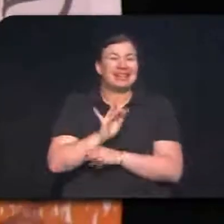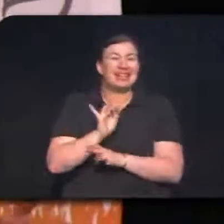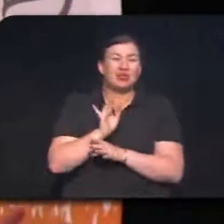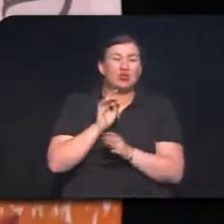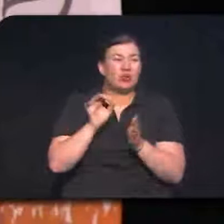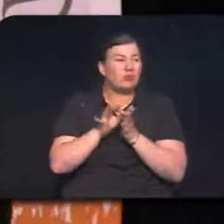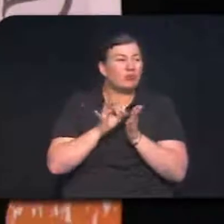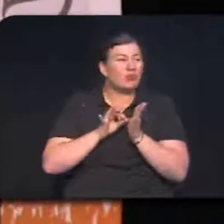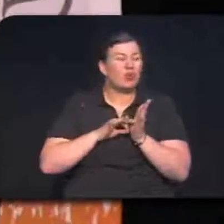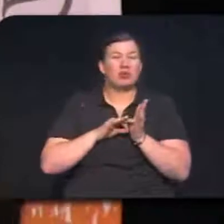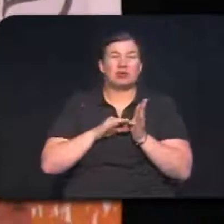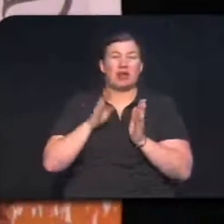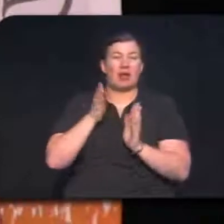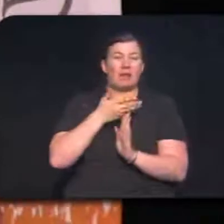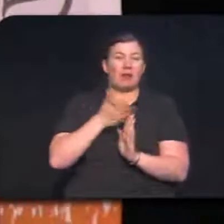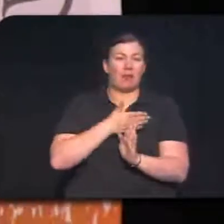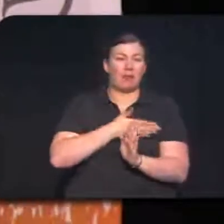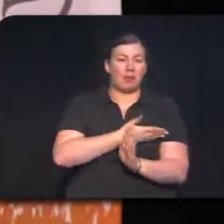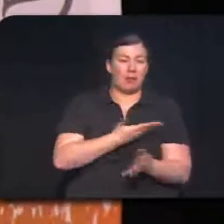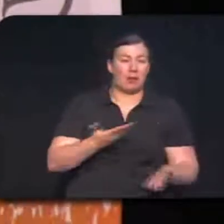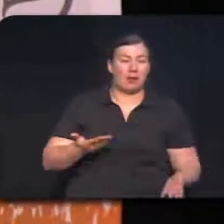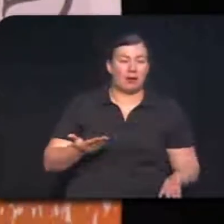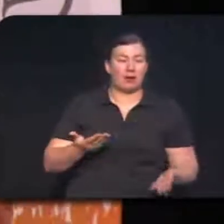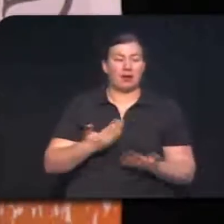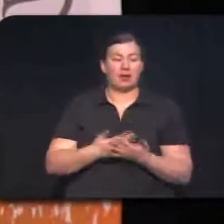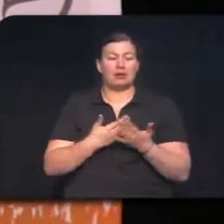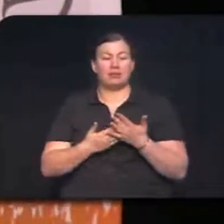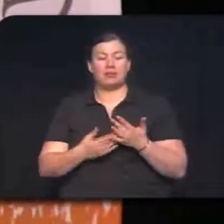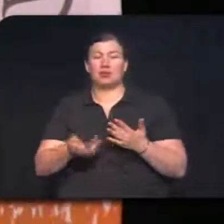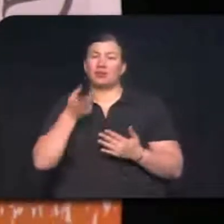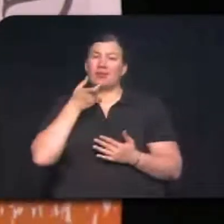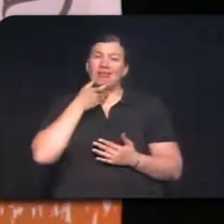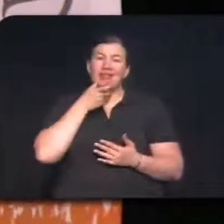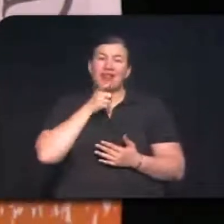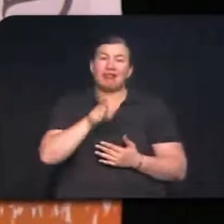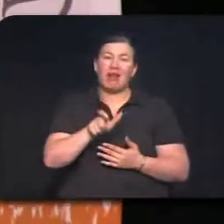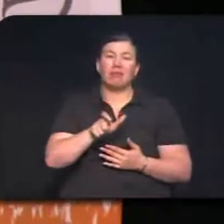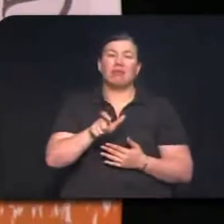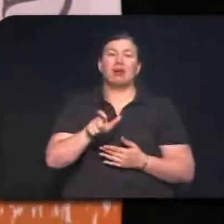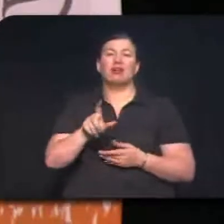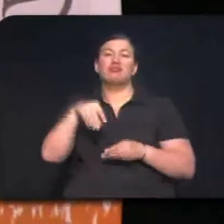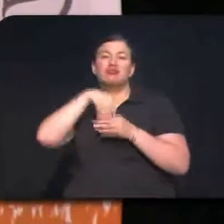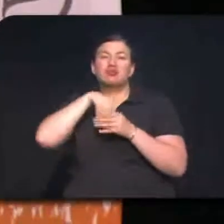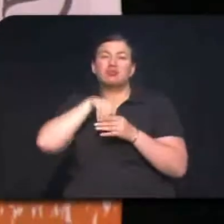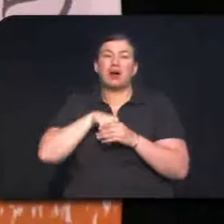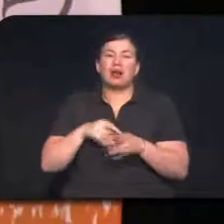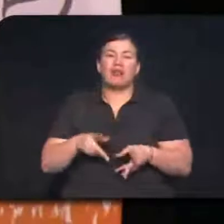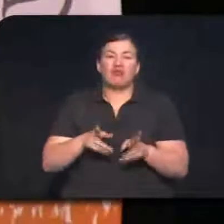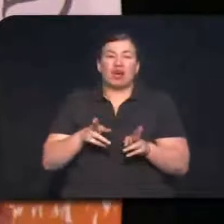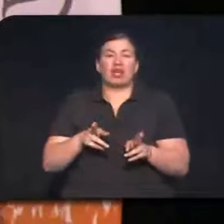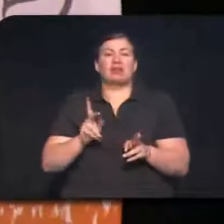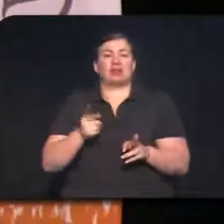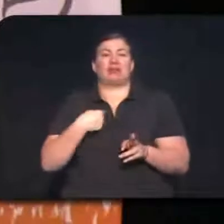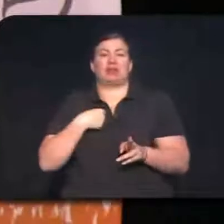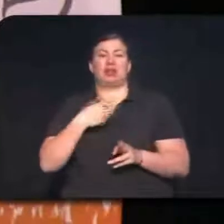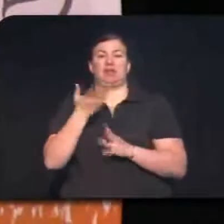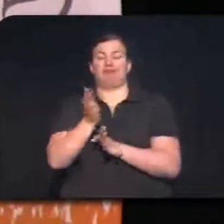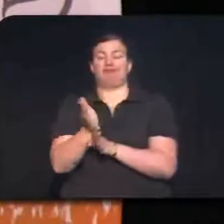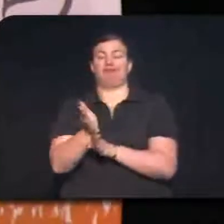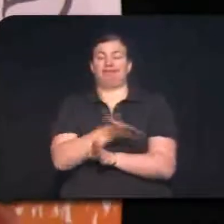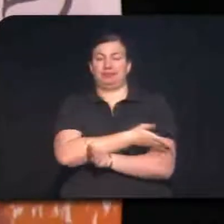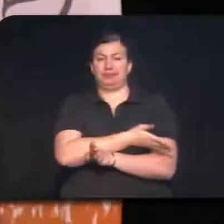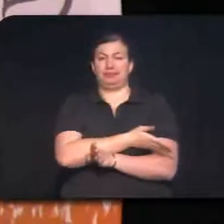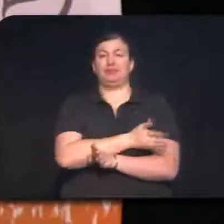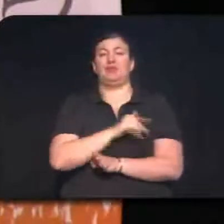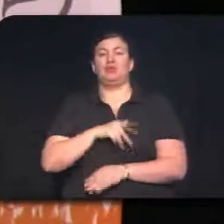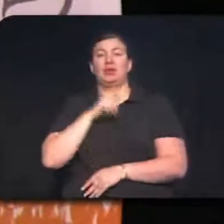Delegierten System ist der Klarname und die Speicherfristen und wir lassen diese Fragen alle außen vor und sagen